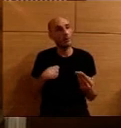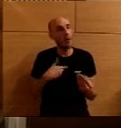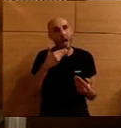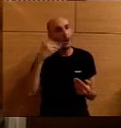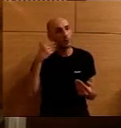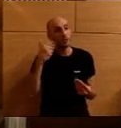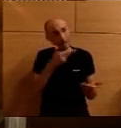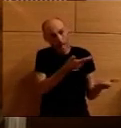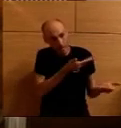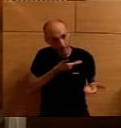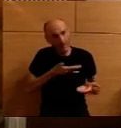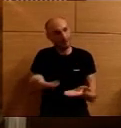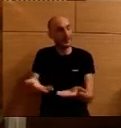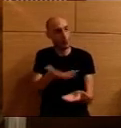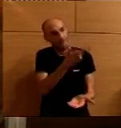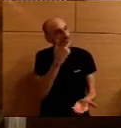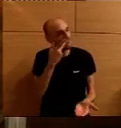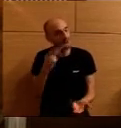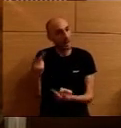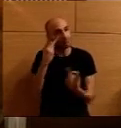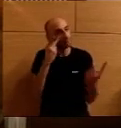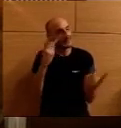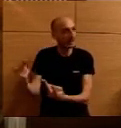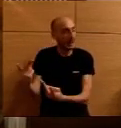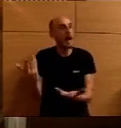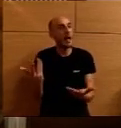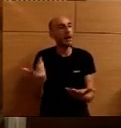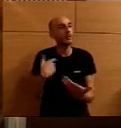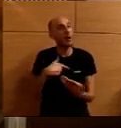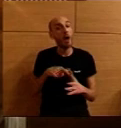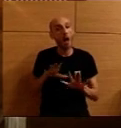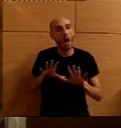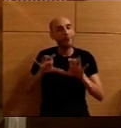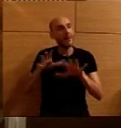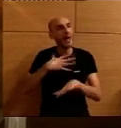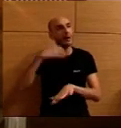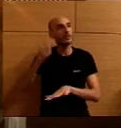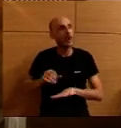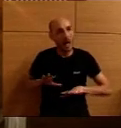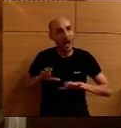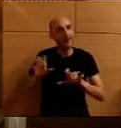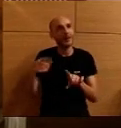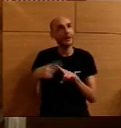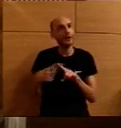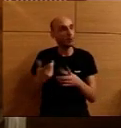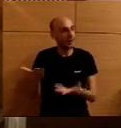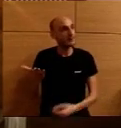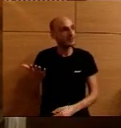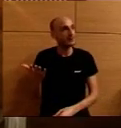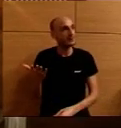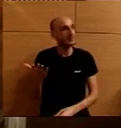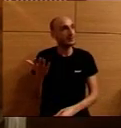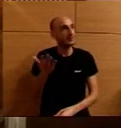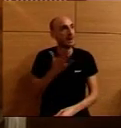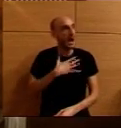ajuntament, i que depringa. I que aprengui a fer les coses bé. Jo estic encantat que vingui a Hermosem i jo li